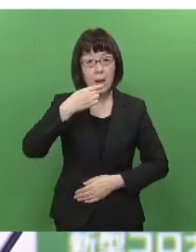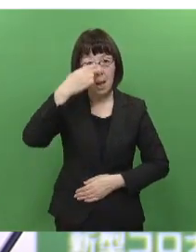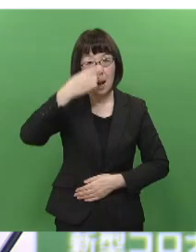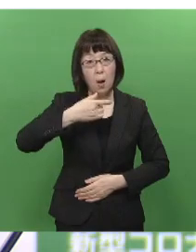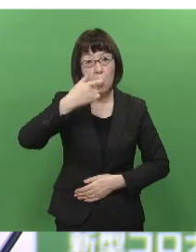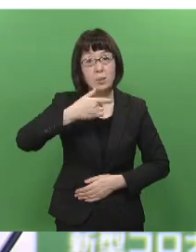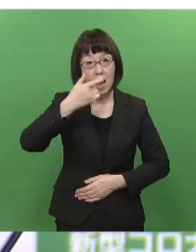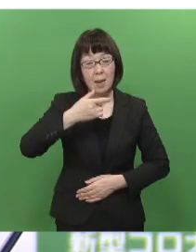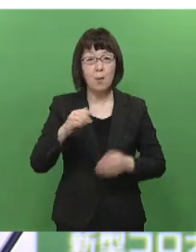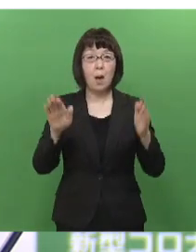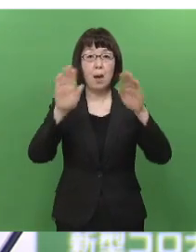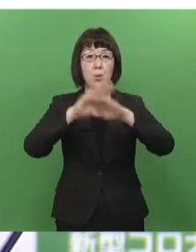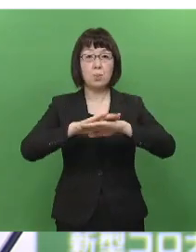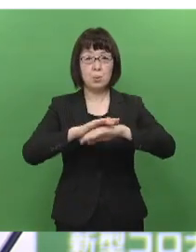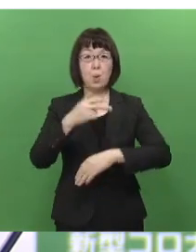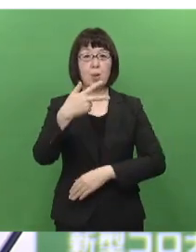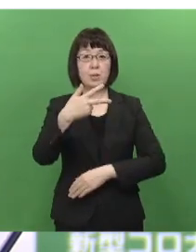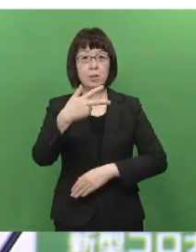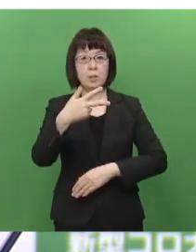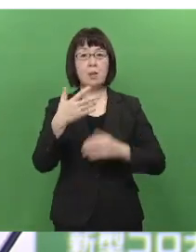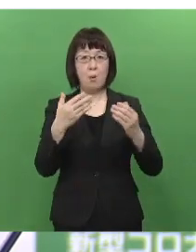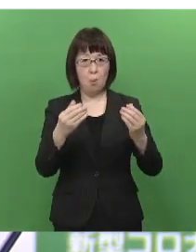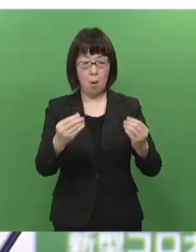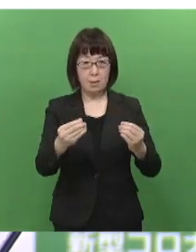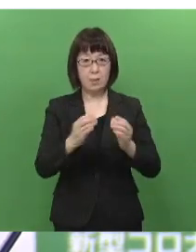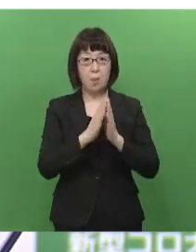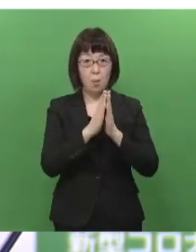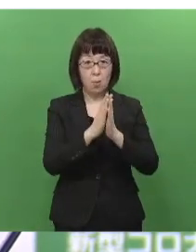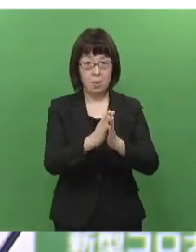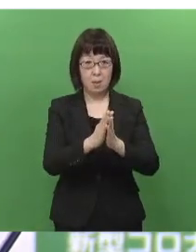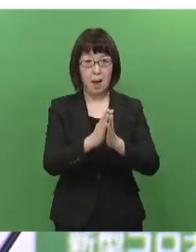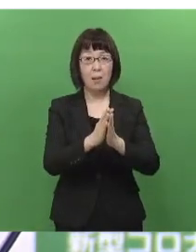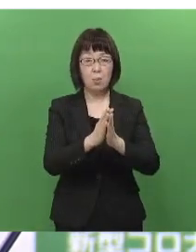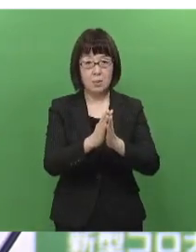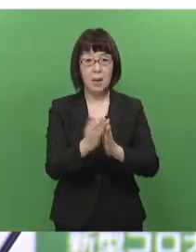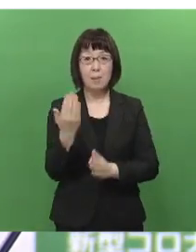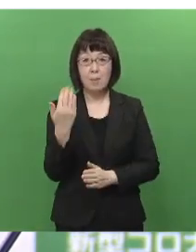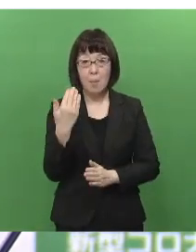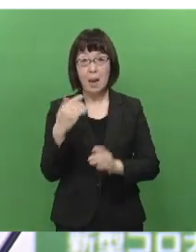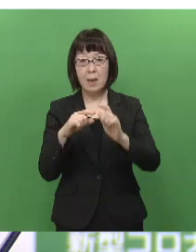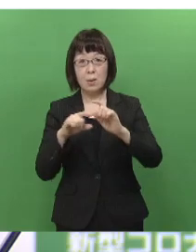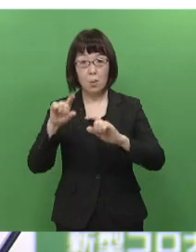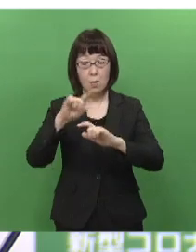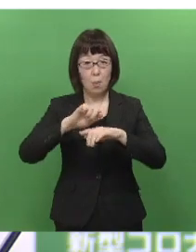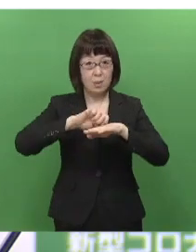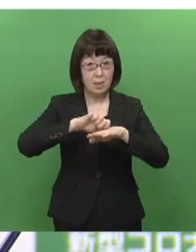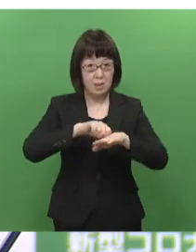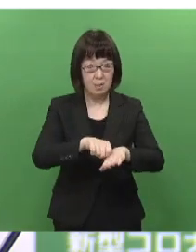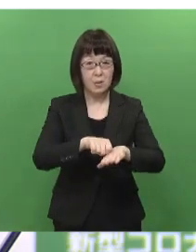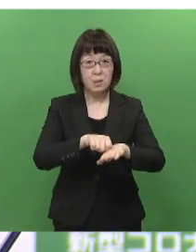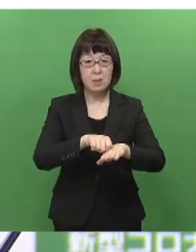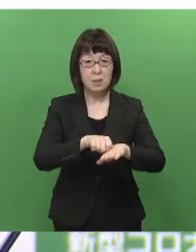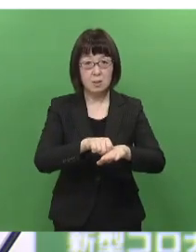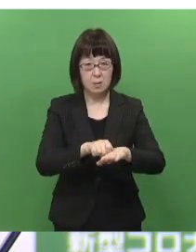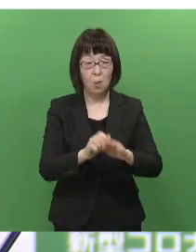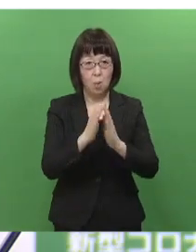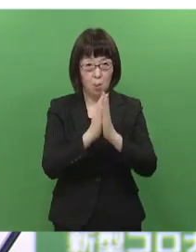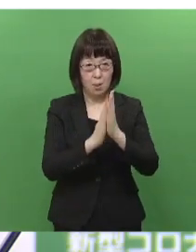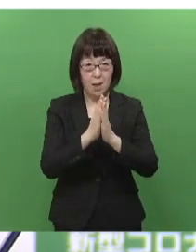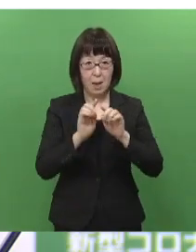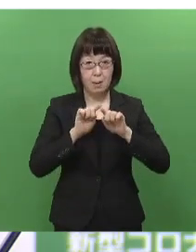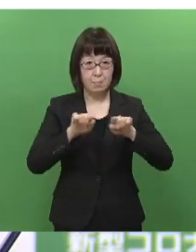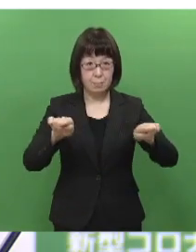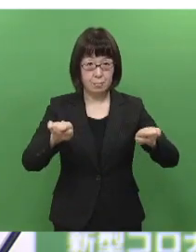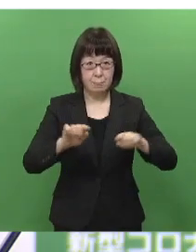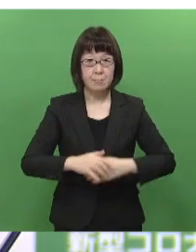7時ということでお願いをして、より厳しい要請を行うにあたって、